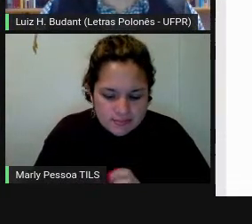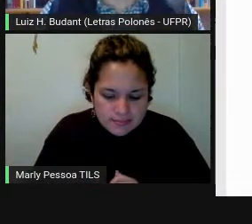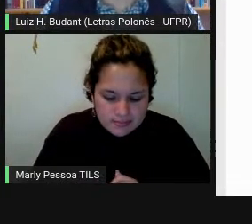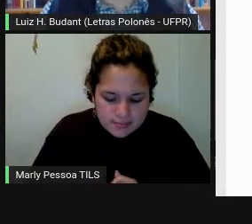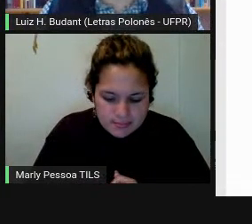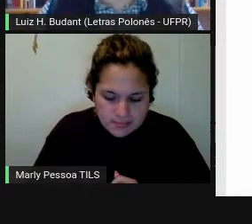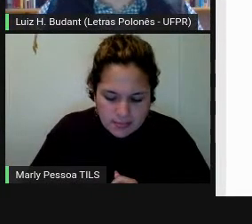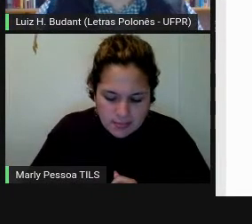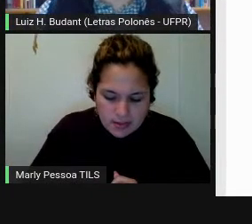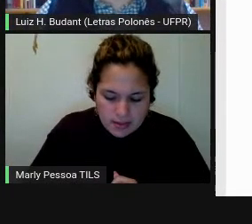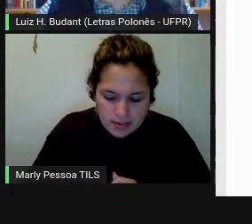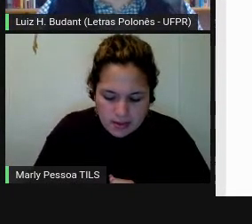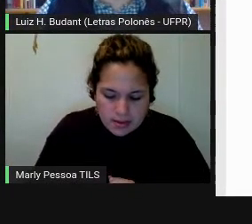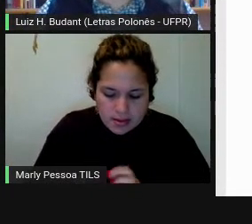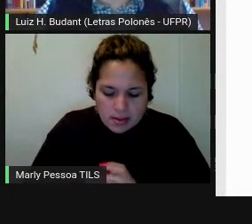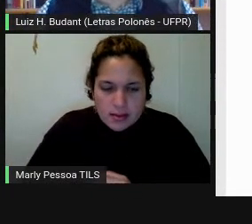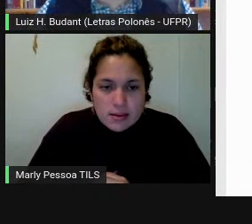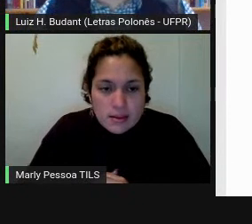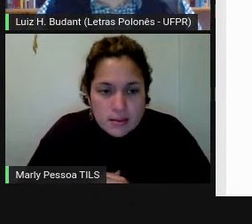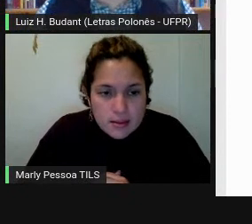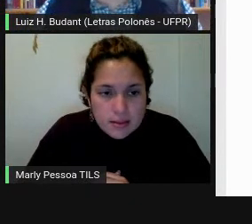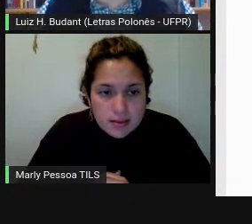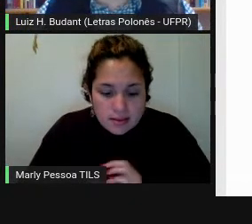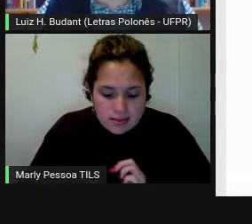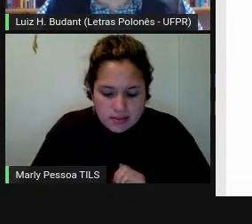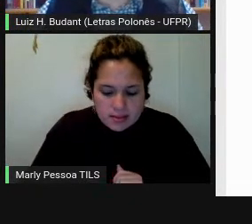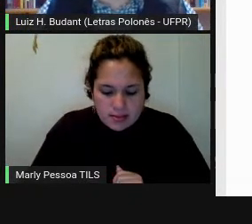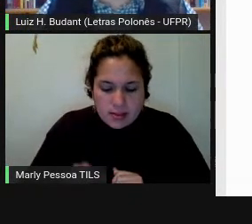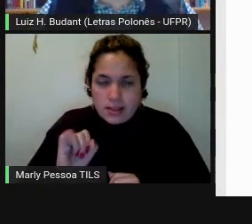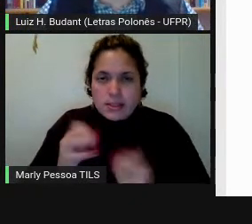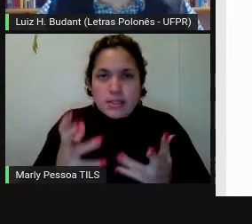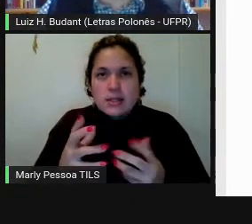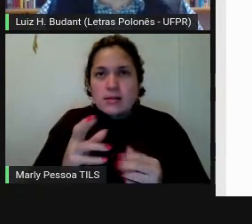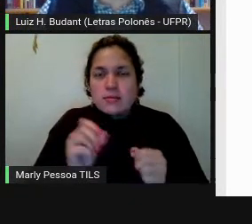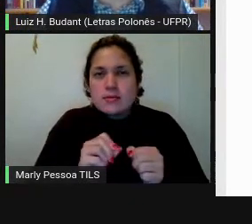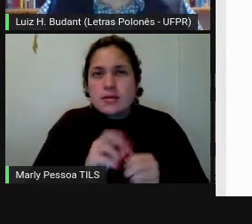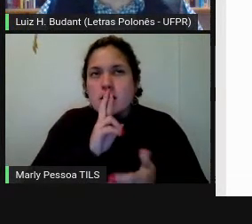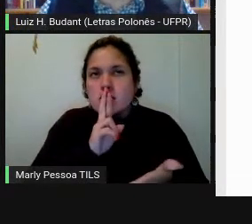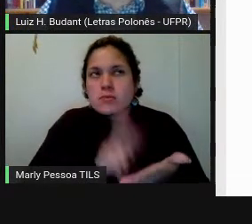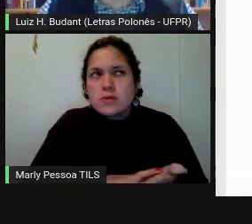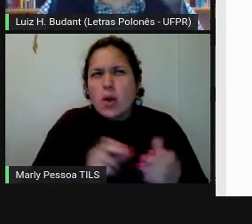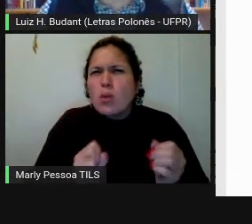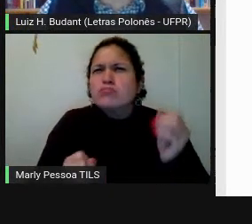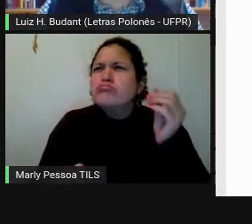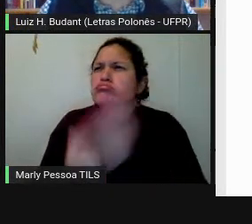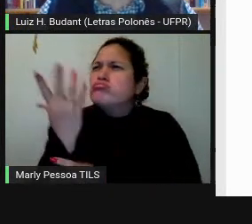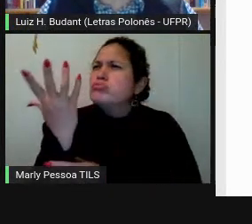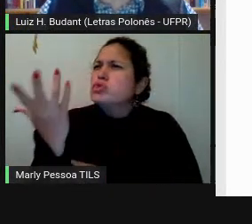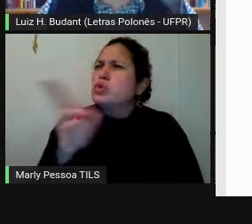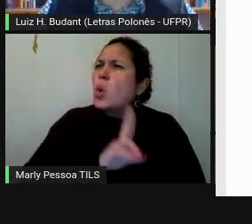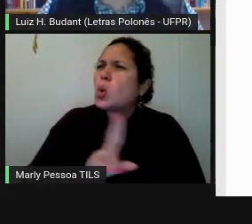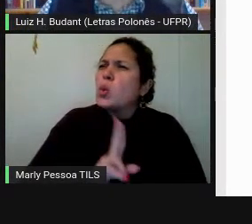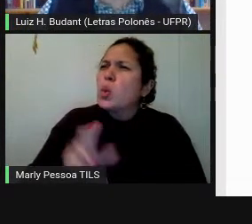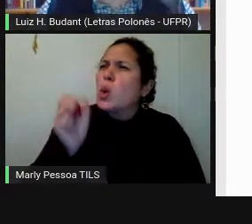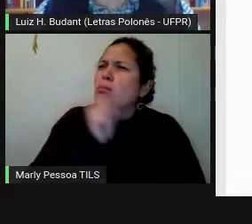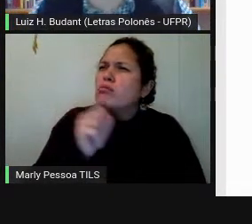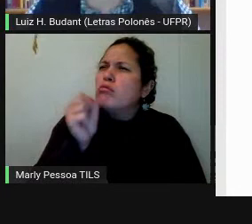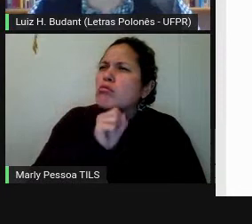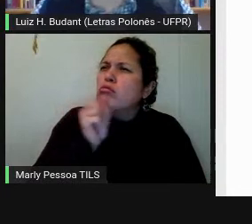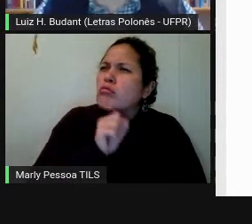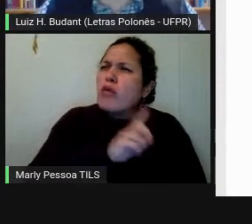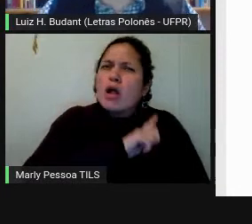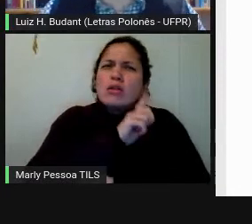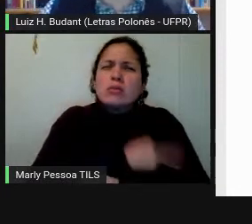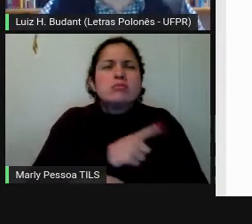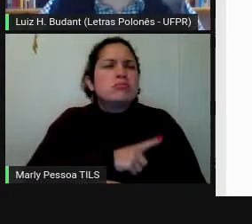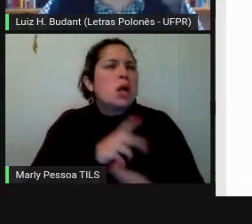imion. Se nós quiséssemos responder à pergunta de onde vieram os sobrenomes antigos dos poloneses, há muitas fontes